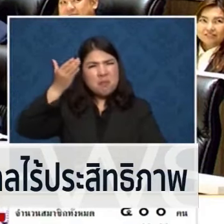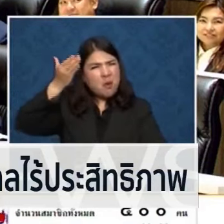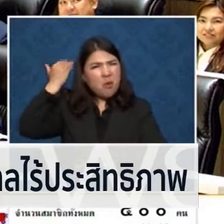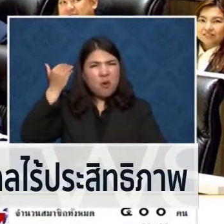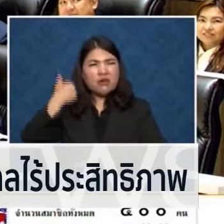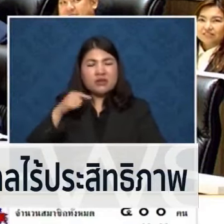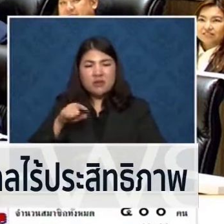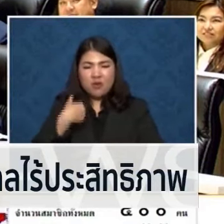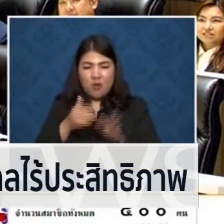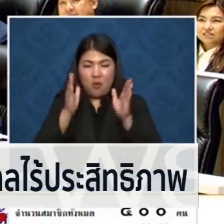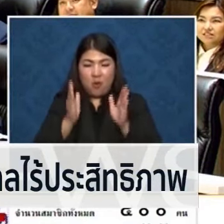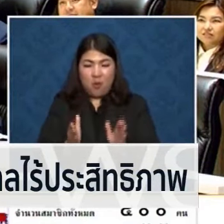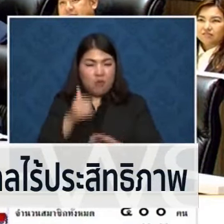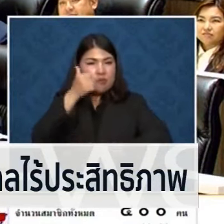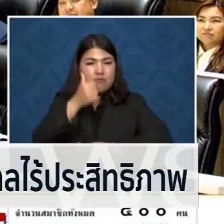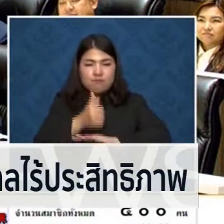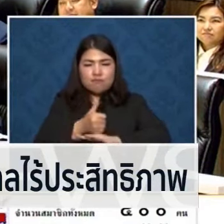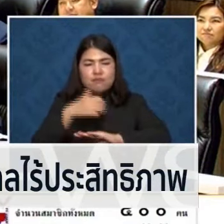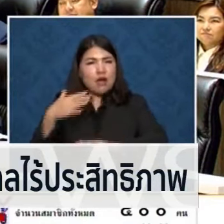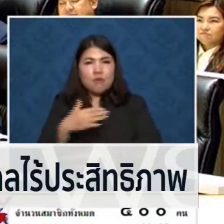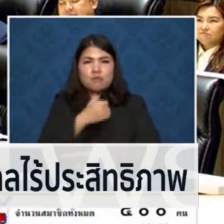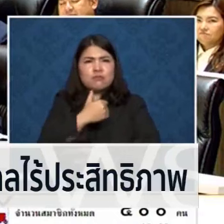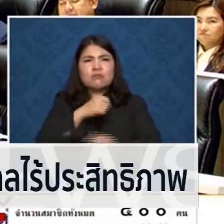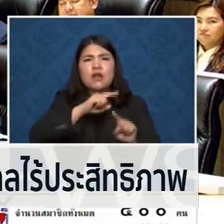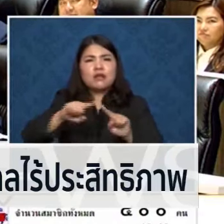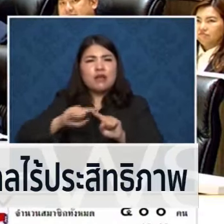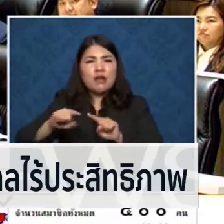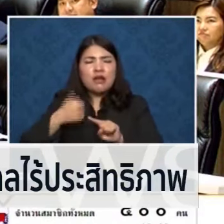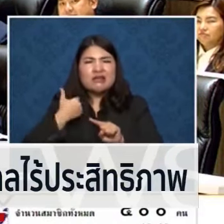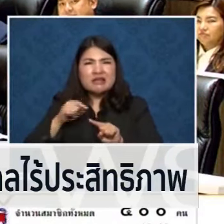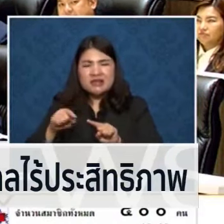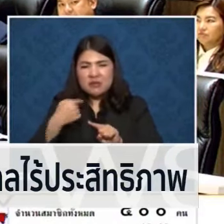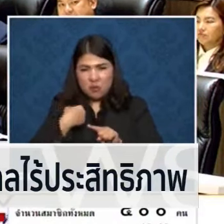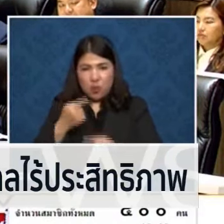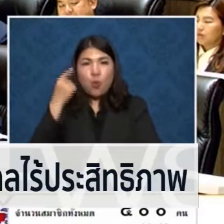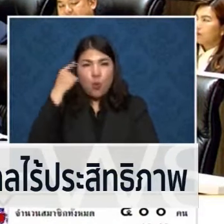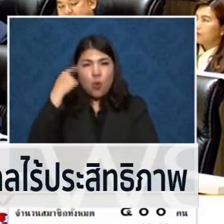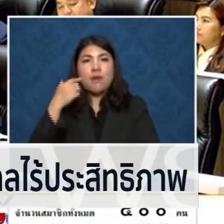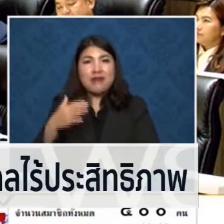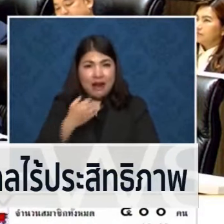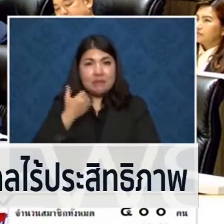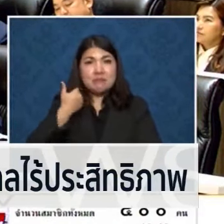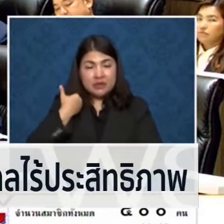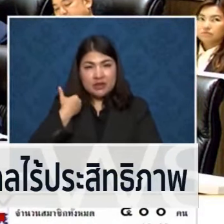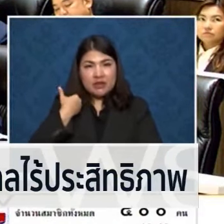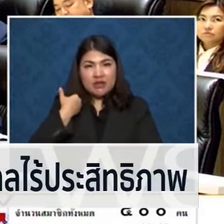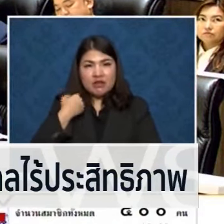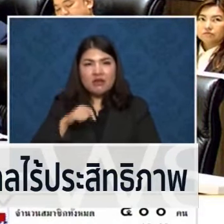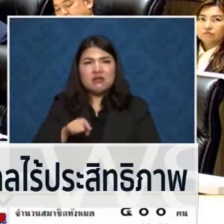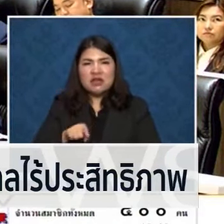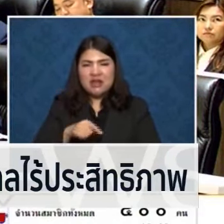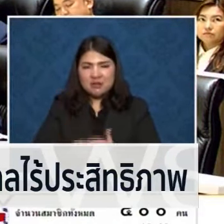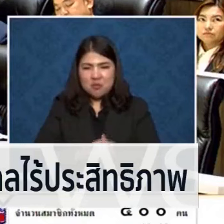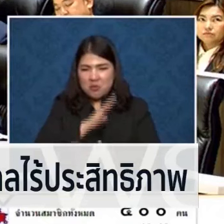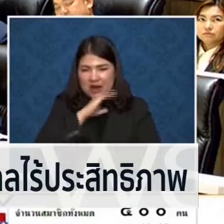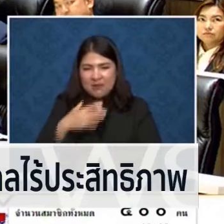แล้วหลายครั้งท่านก็สับสนว่าท่านเป็นใครท่านมีอำนาจทำอะไรได้บ้างขาดภาวะผู้นำสร้างความเชื่อมั่นความชัดเจนในทิศทางรั